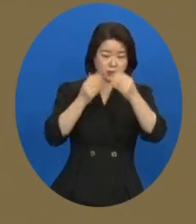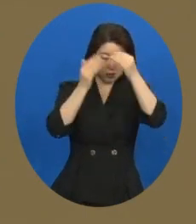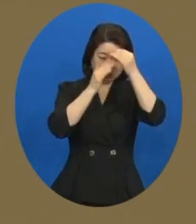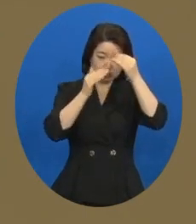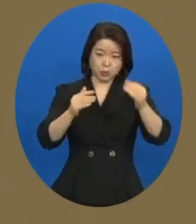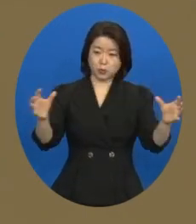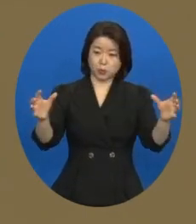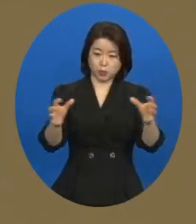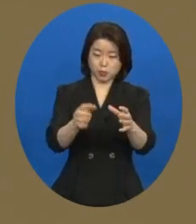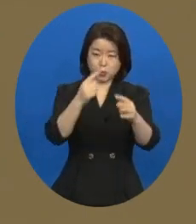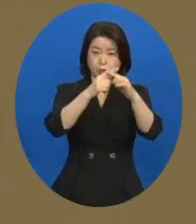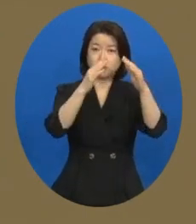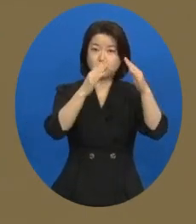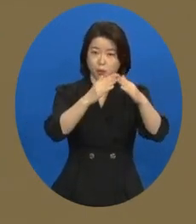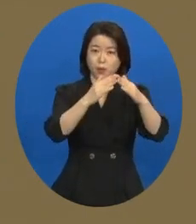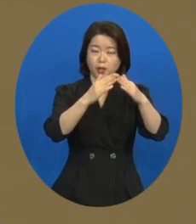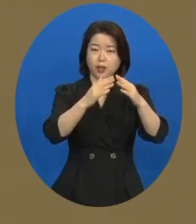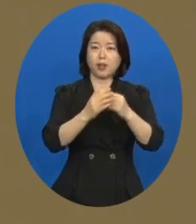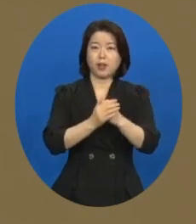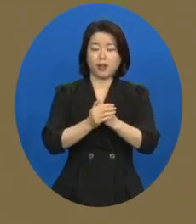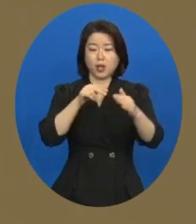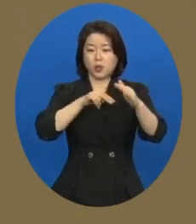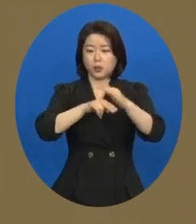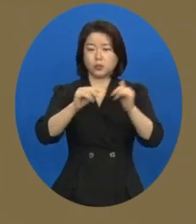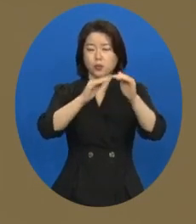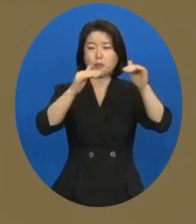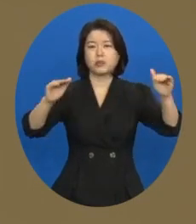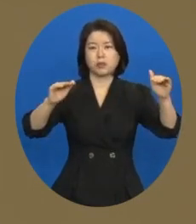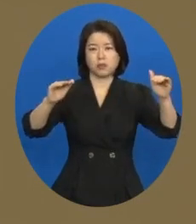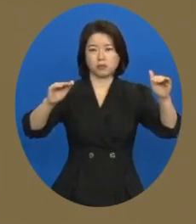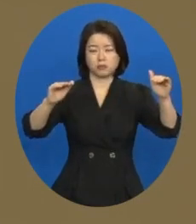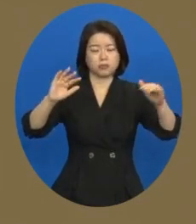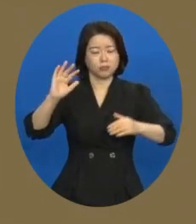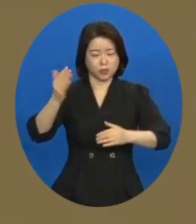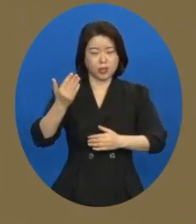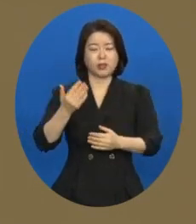모인 교회는 도피성이 되어야 한다는 겁니다.